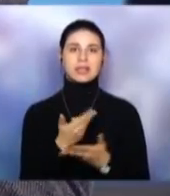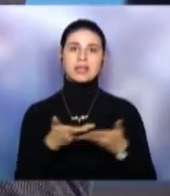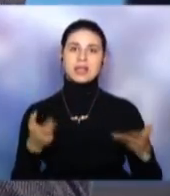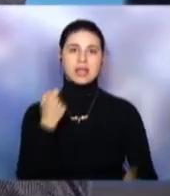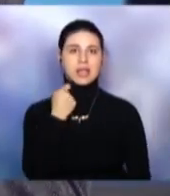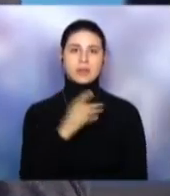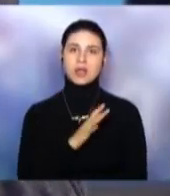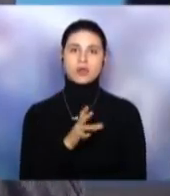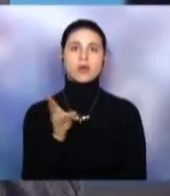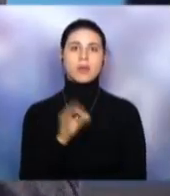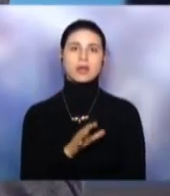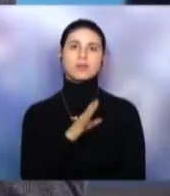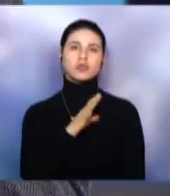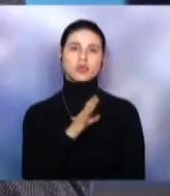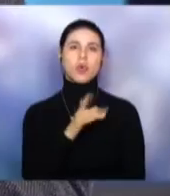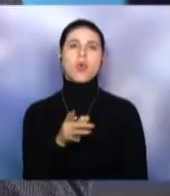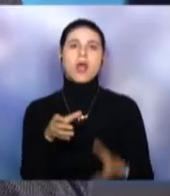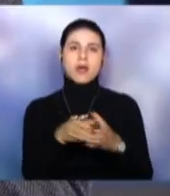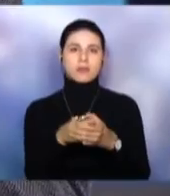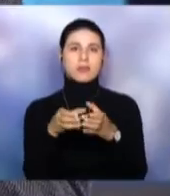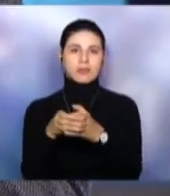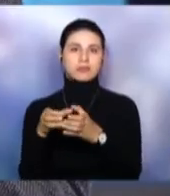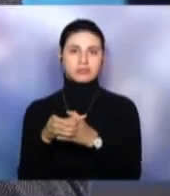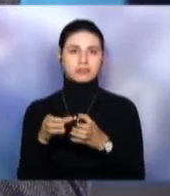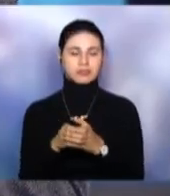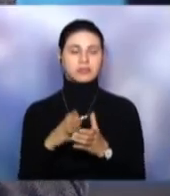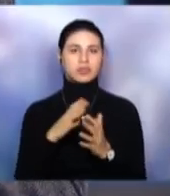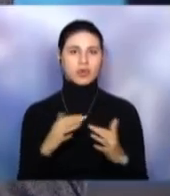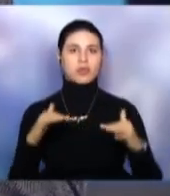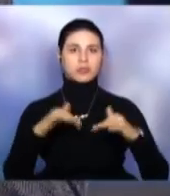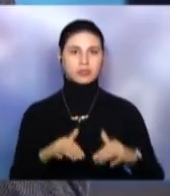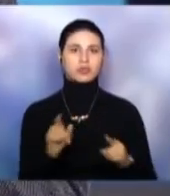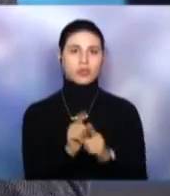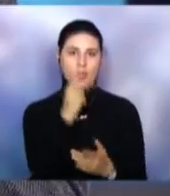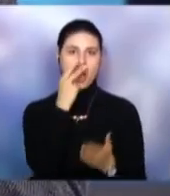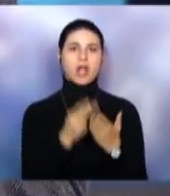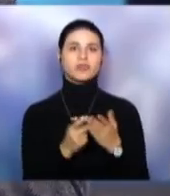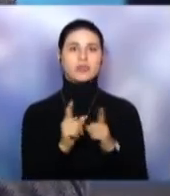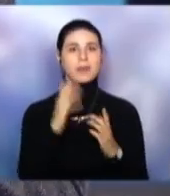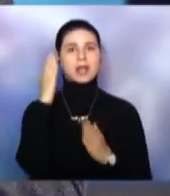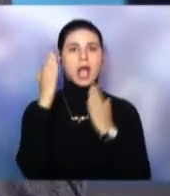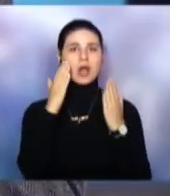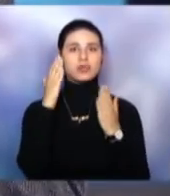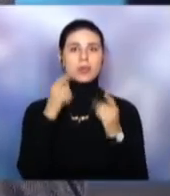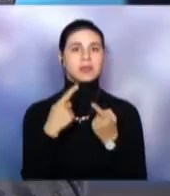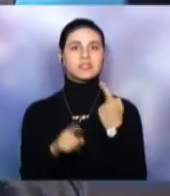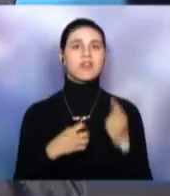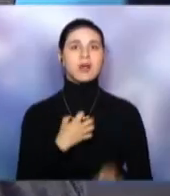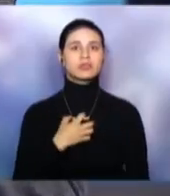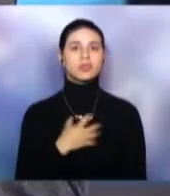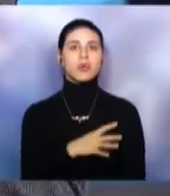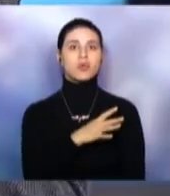იყო ორგიები, რომელსაც და სიმპოზიუმები, რომელსაც მაშინ სულ სხვა მნიშვნელობა ჰქონდა